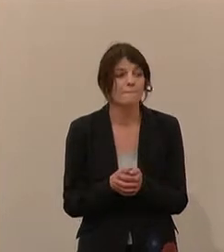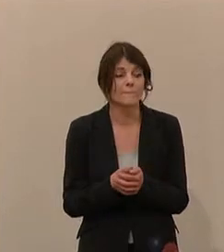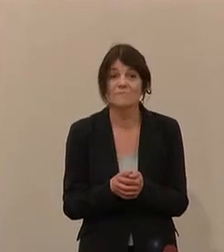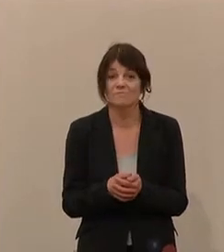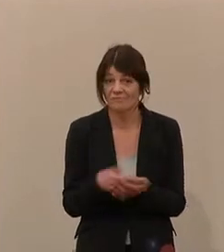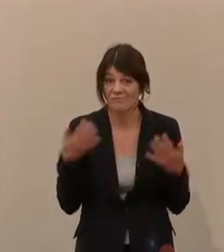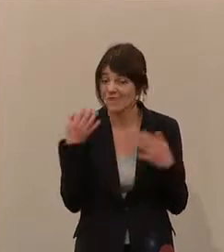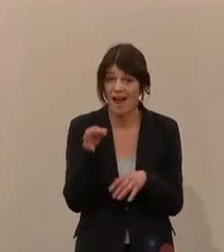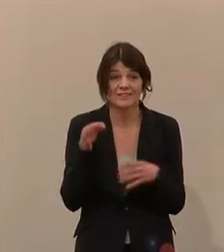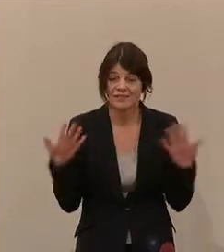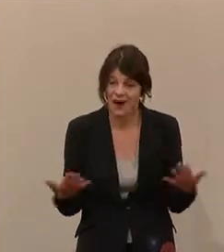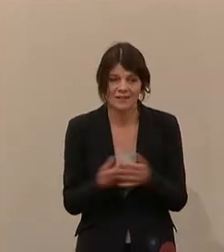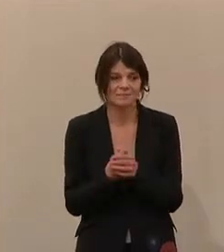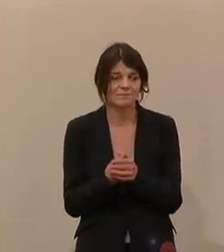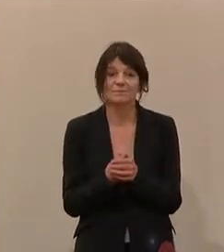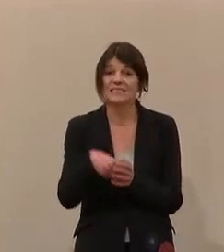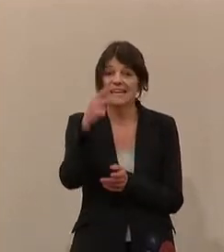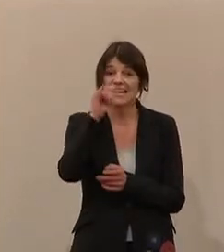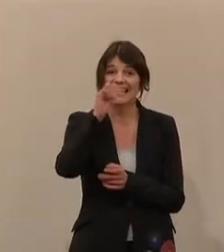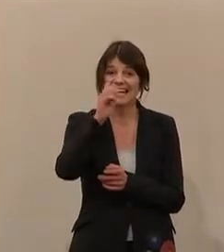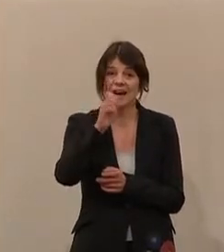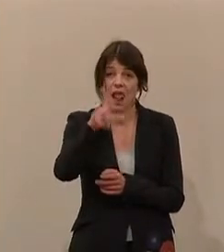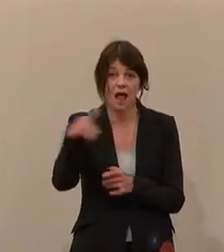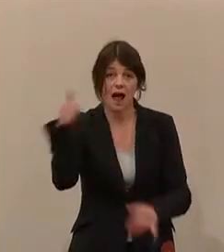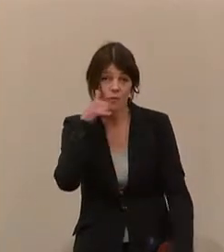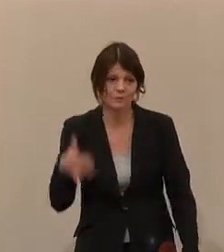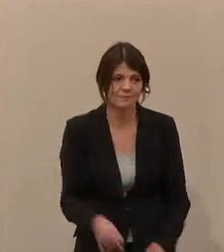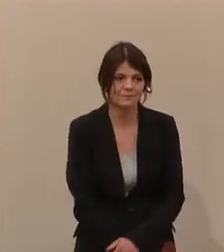dass das einzigartig ist. Der Kickl hat angerufen.